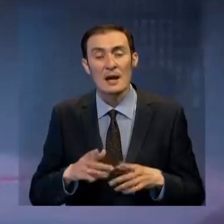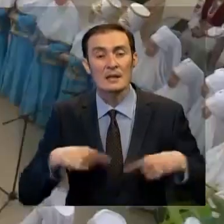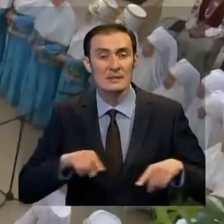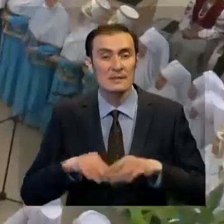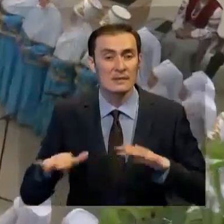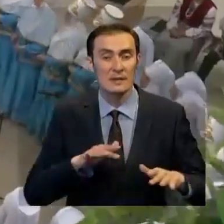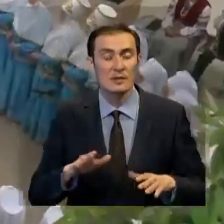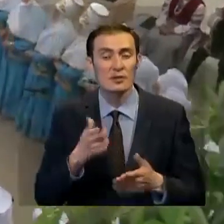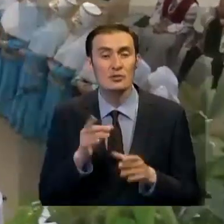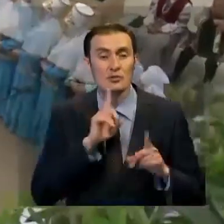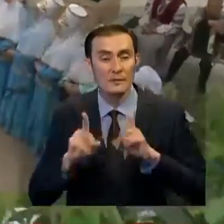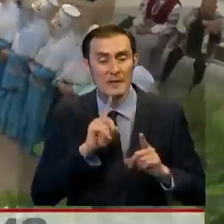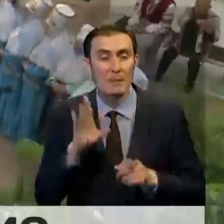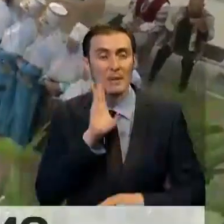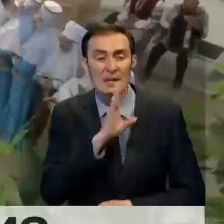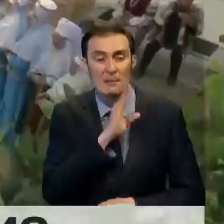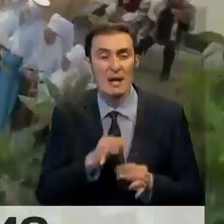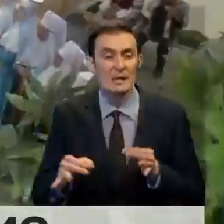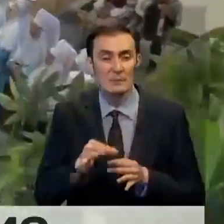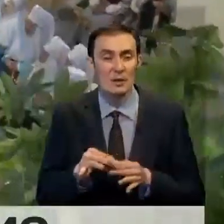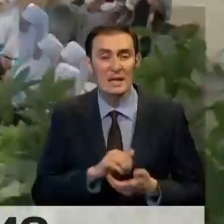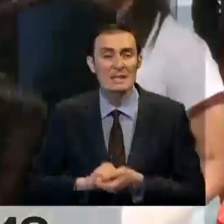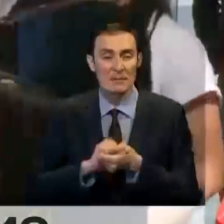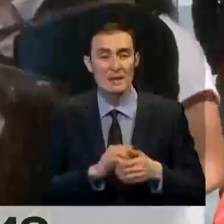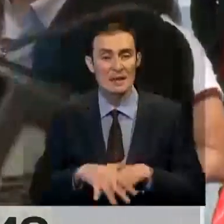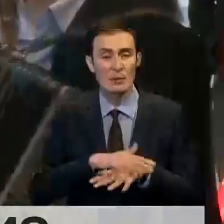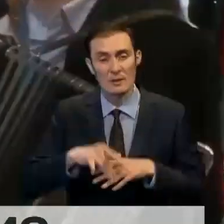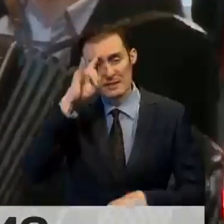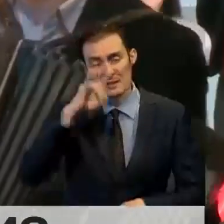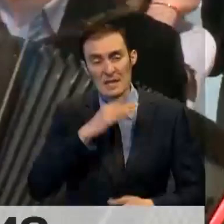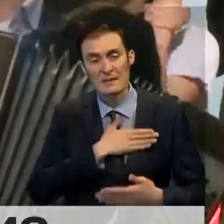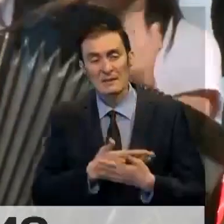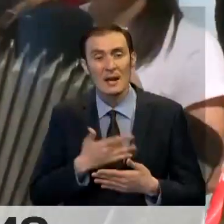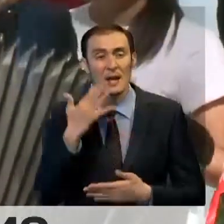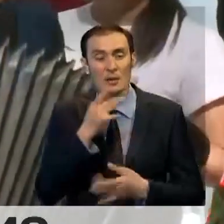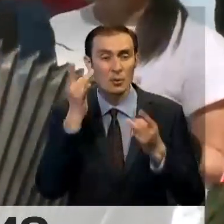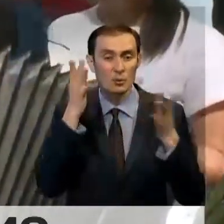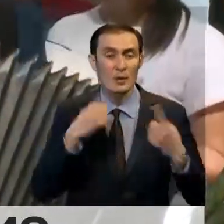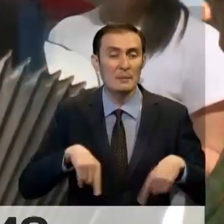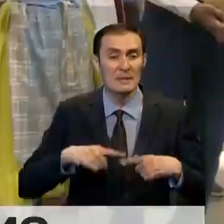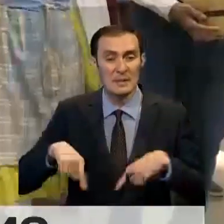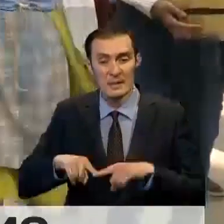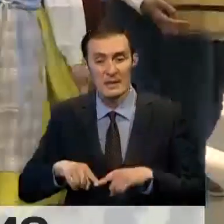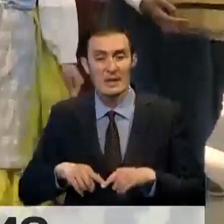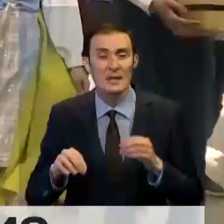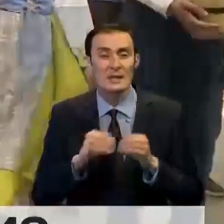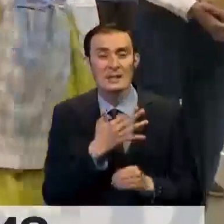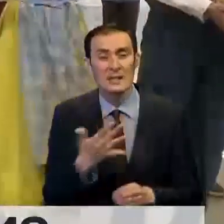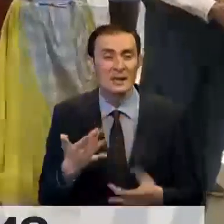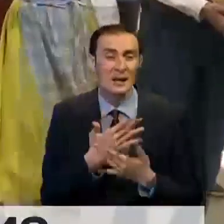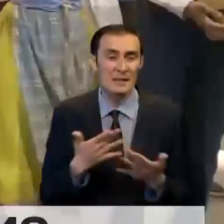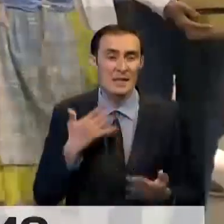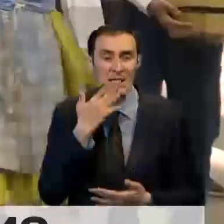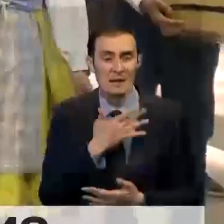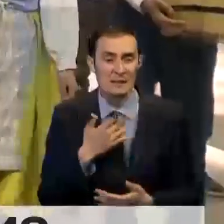организован Советом матерей при областной ассамблее народа Казахстана и активистами этнокультурных объединений. Десятки представителей